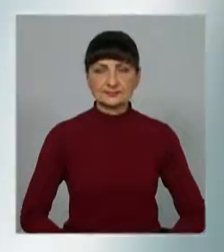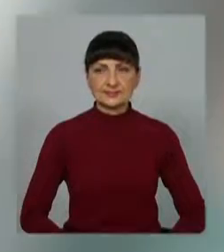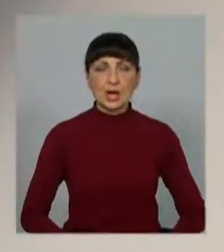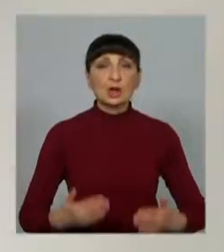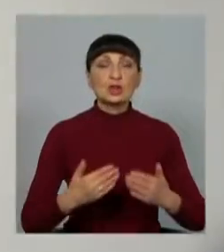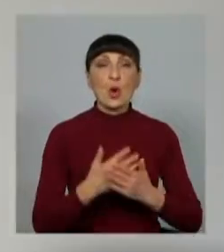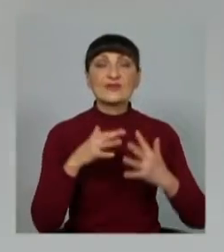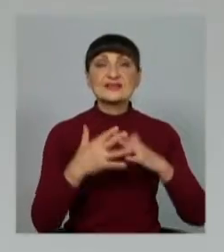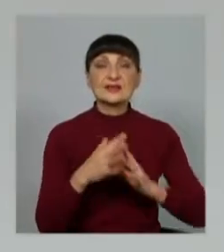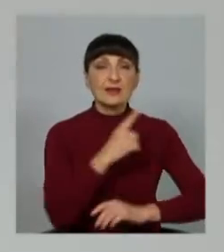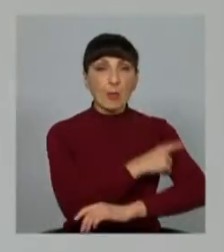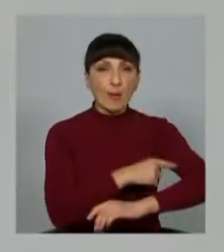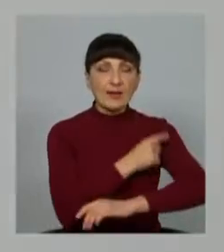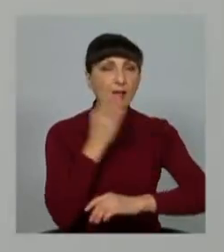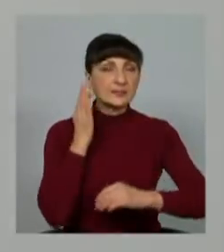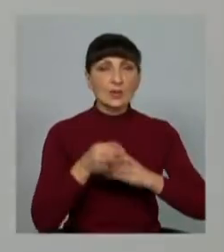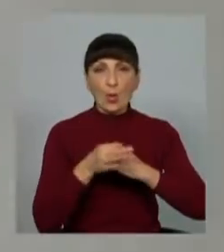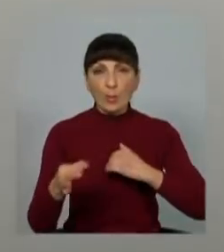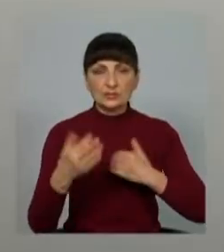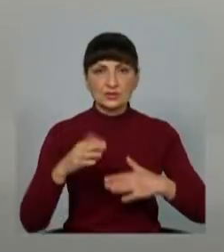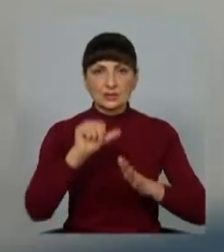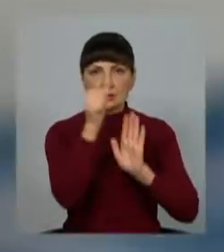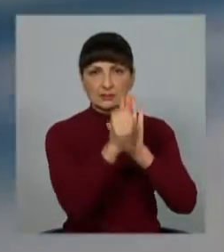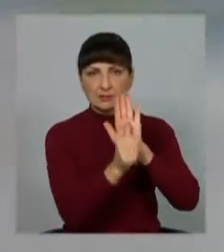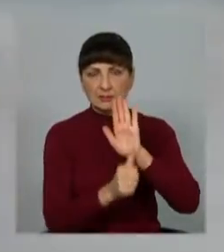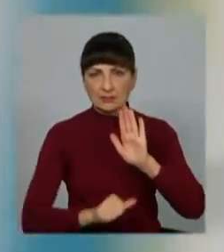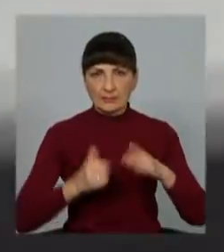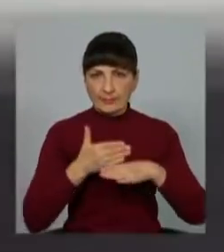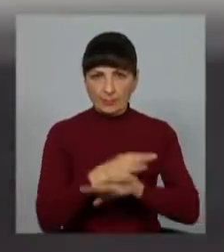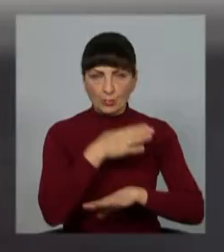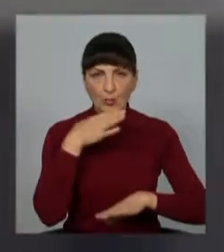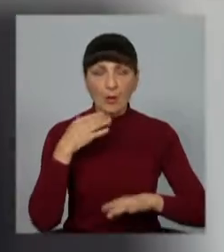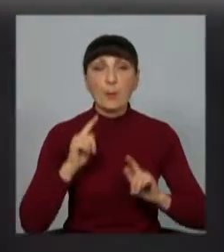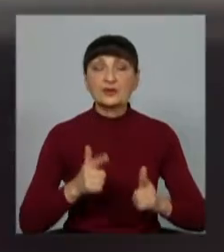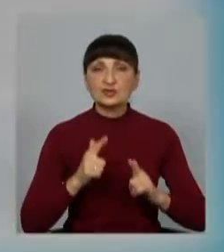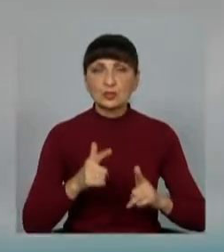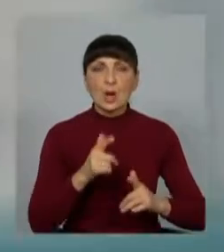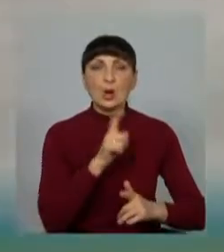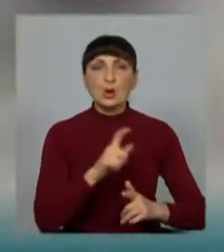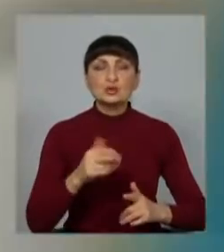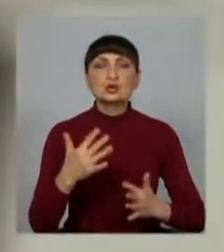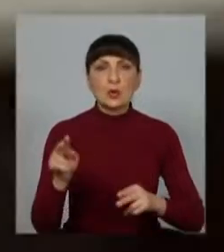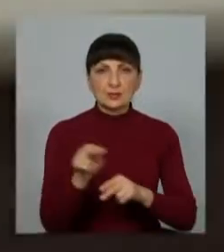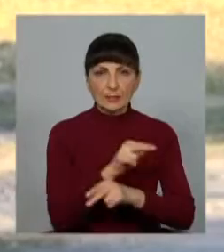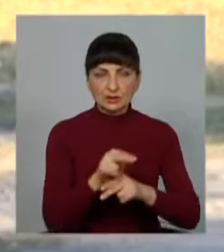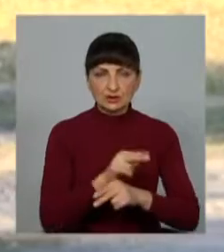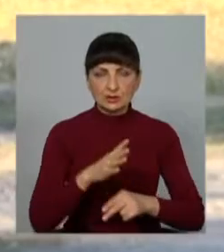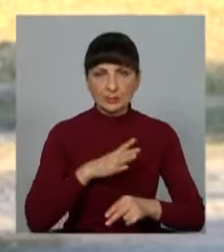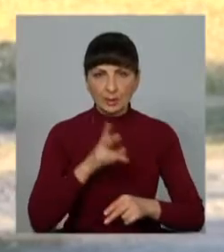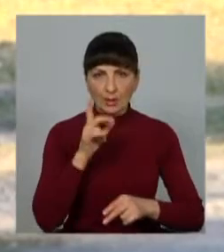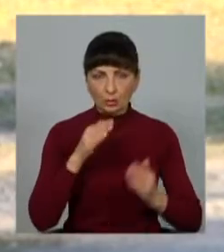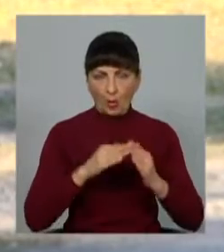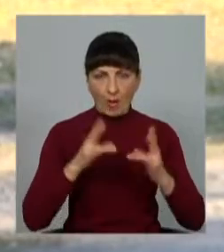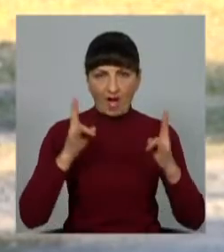Относительно новая сельская больница в Алматинской области трещит по швам. Как так получилось и сколько времени людей лечили в аварийном здании? Более